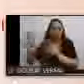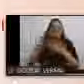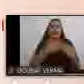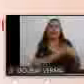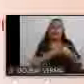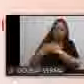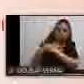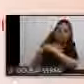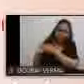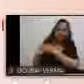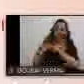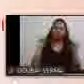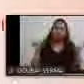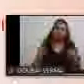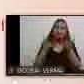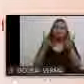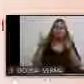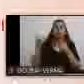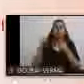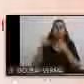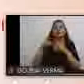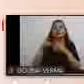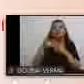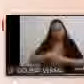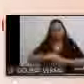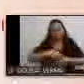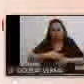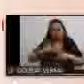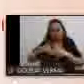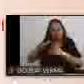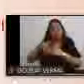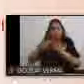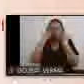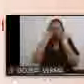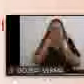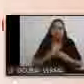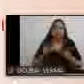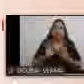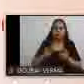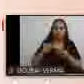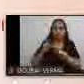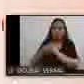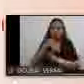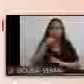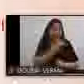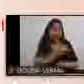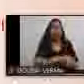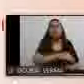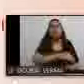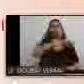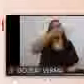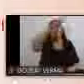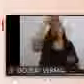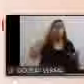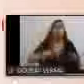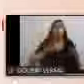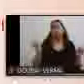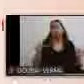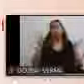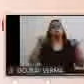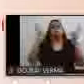journey started. And the girl is doing a lot of stuff now. Anyway,